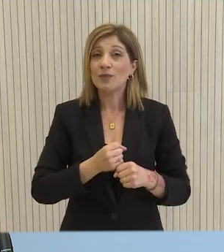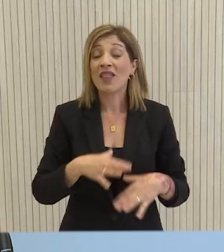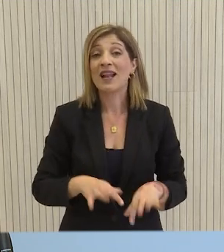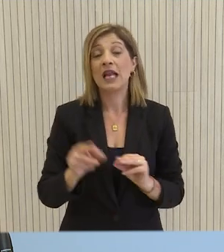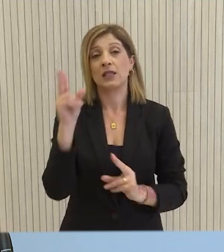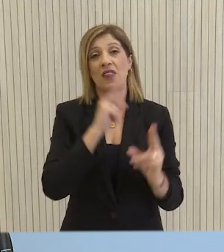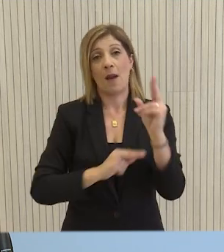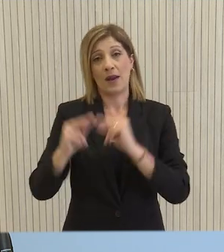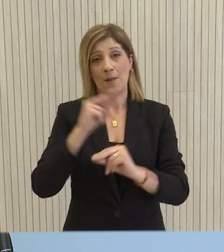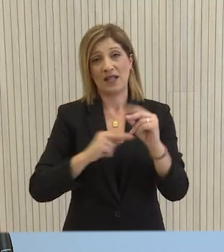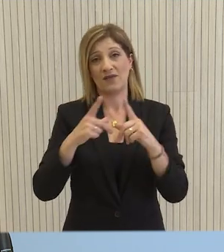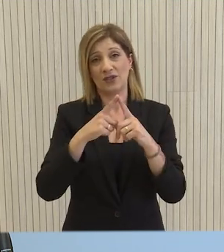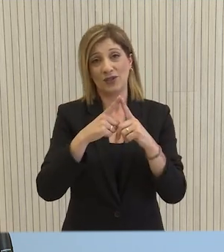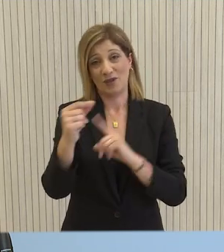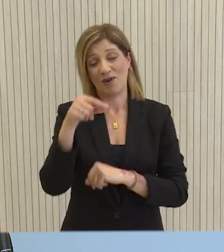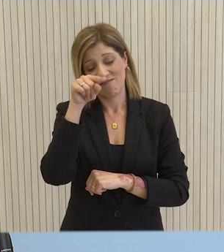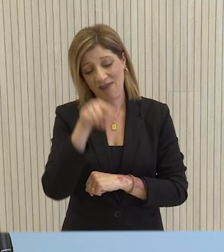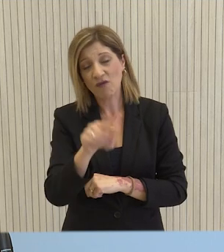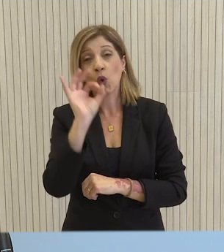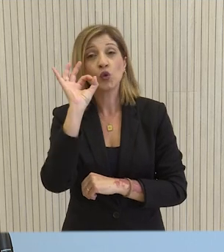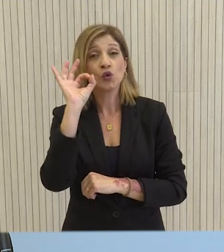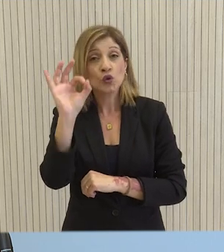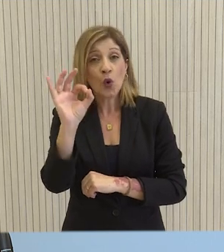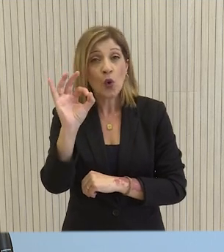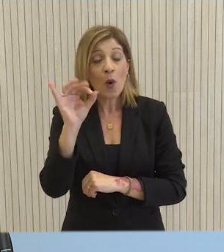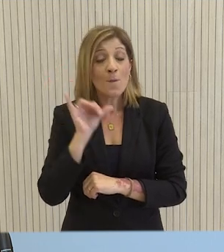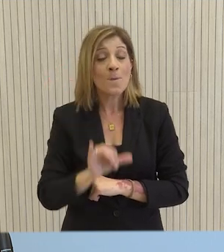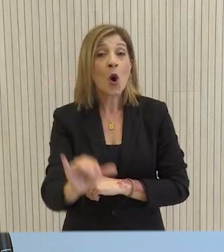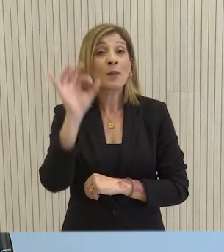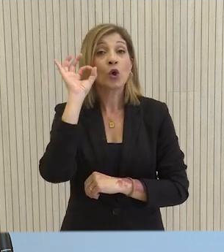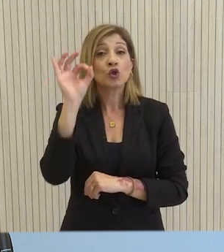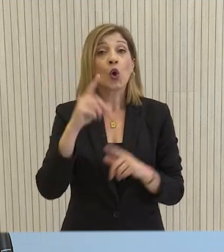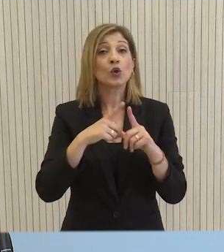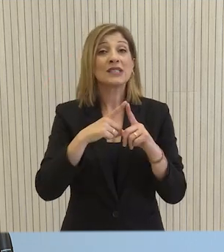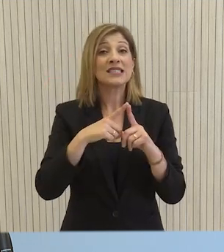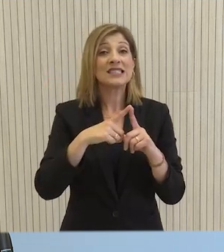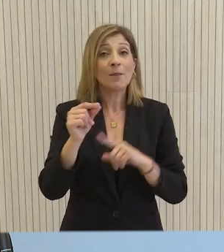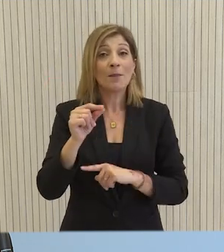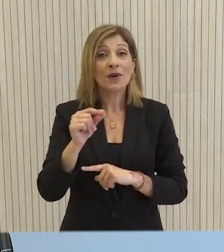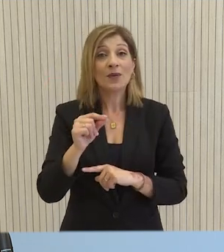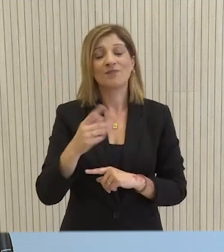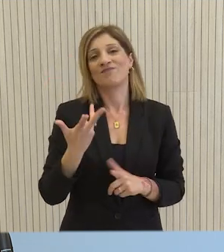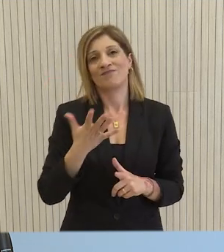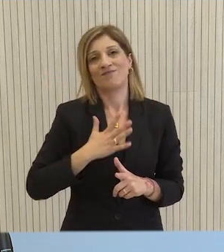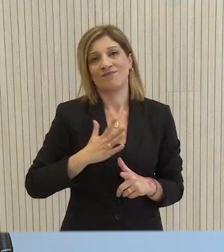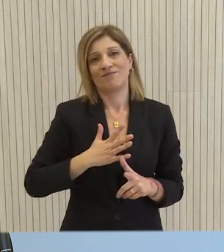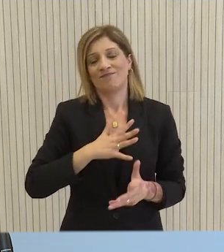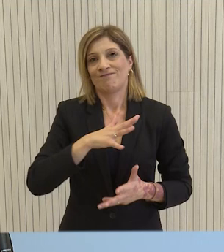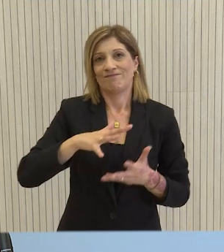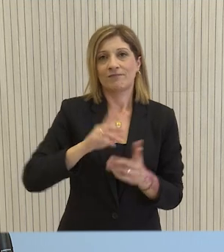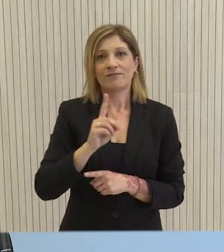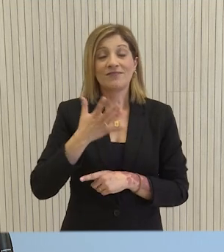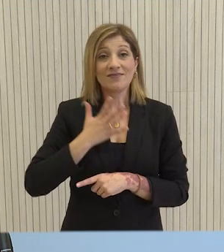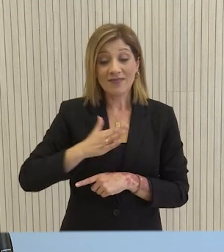των διαπραγματεύσεων. Γιατί ο οριστικός τρόπος, ο σίγουρος μόνιμος τρόπος να μπορέσουν να αποφευθούν αυτές οι ενέργειες, ο